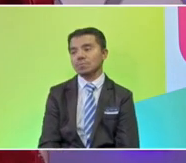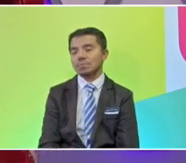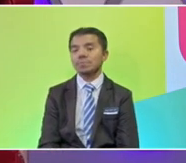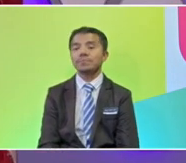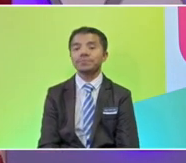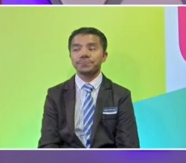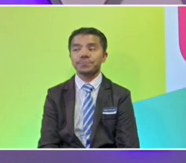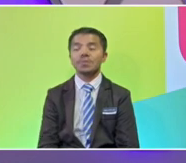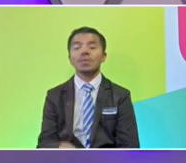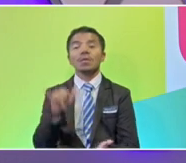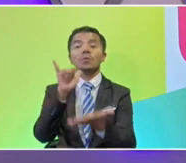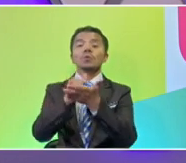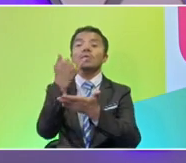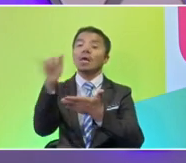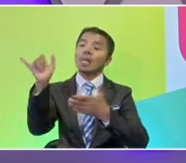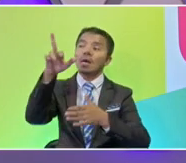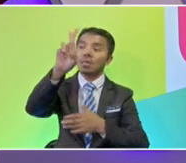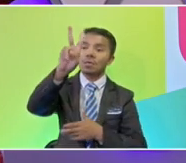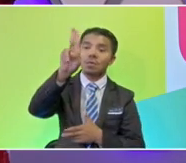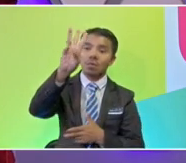yang terdaftar adalah